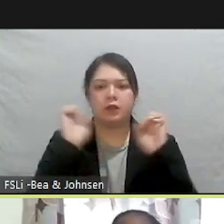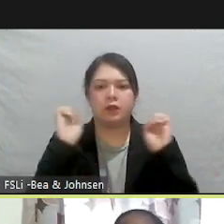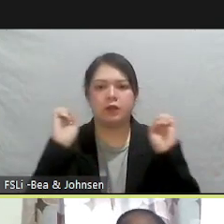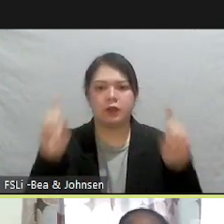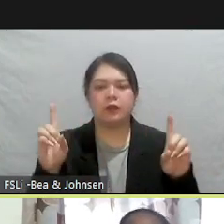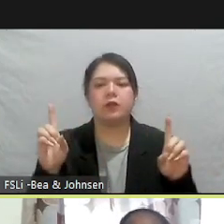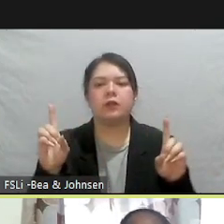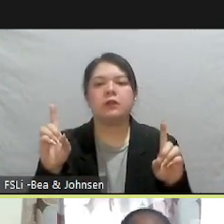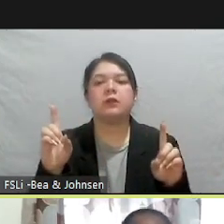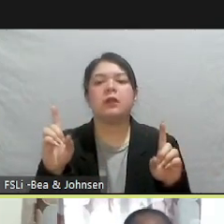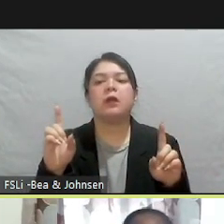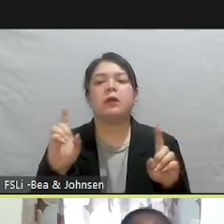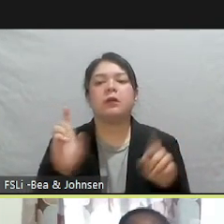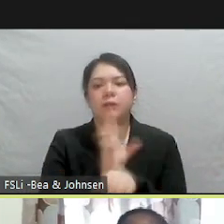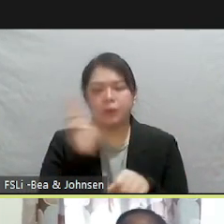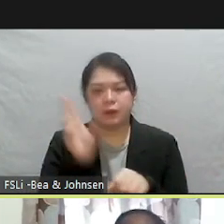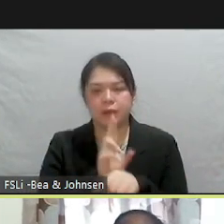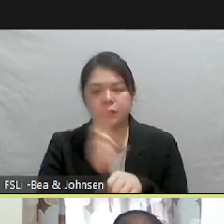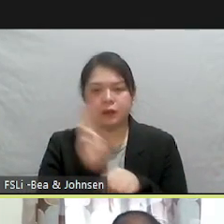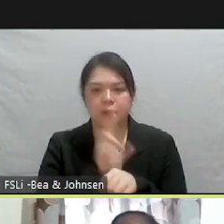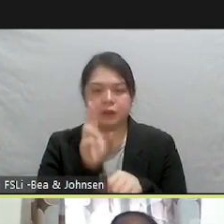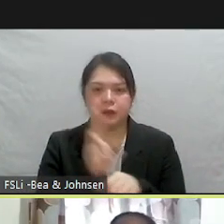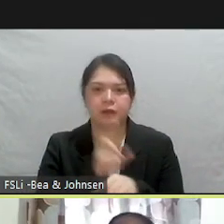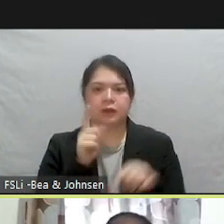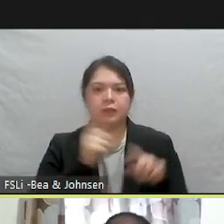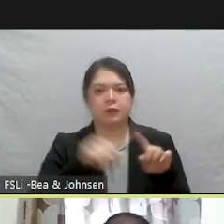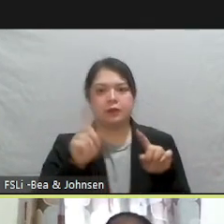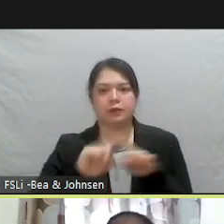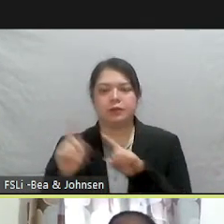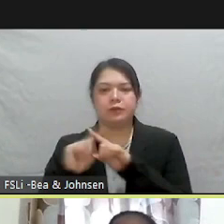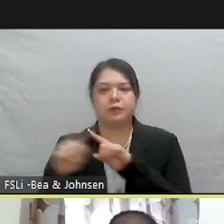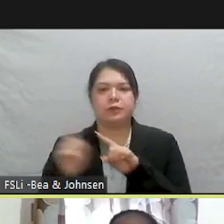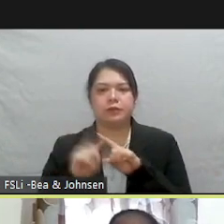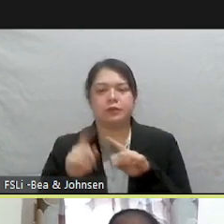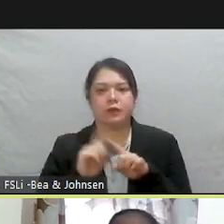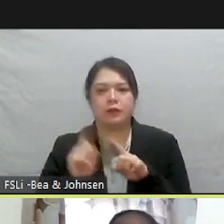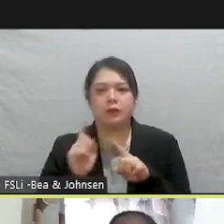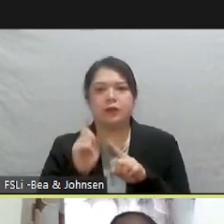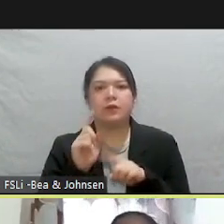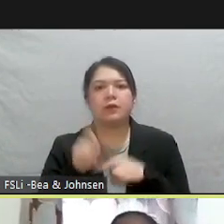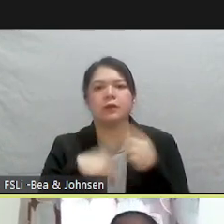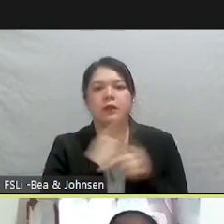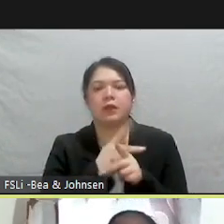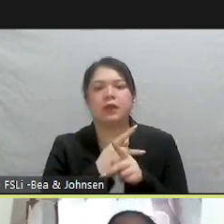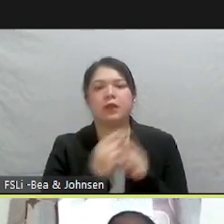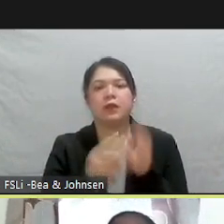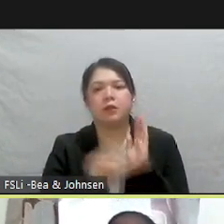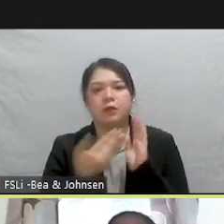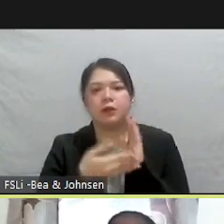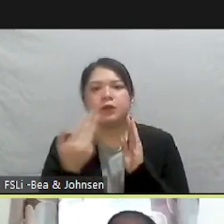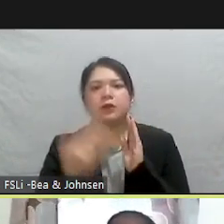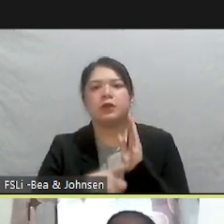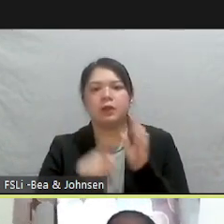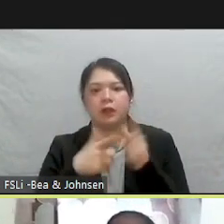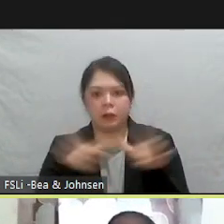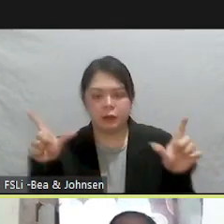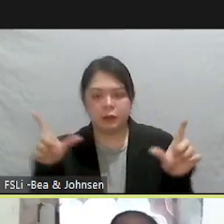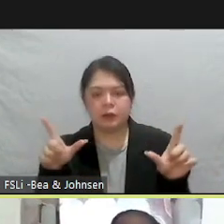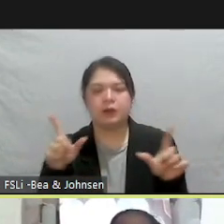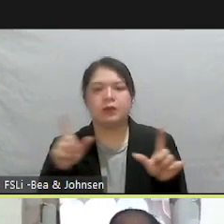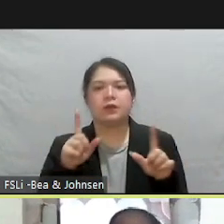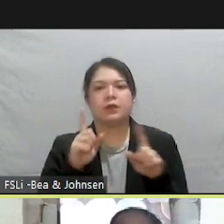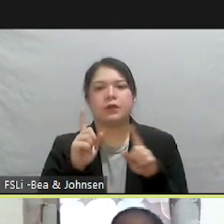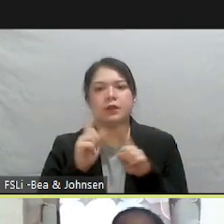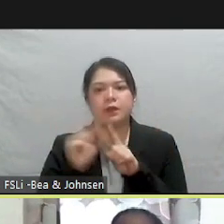saan gumagamit po kami ng iba-ibang mga klase ng modules, lingwahe, at mga salita